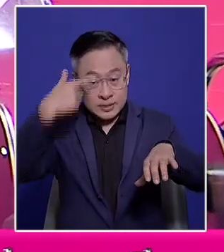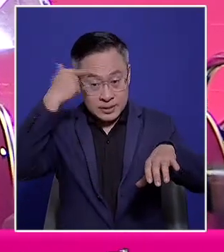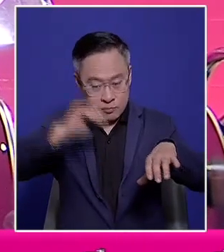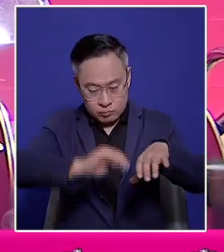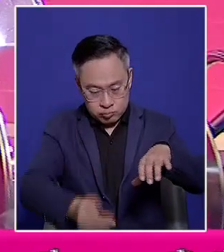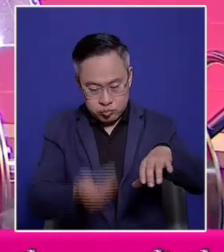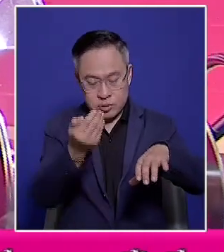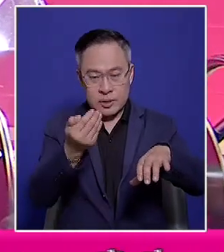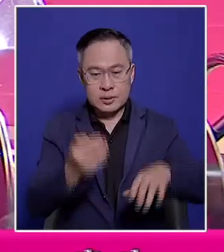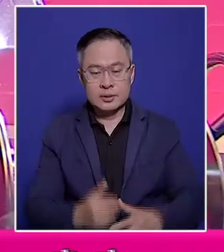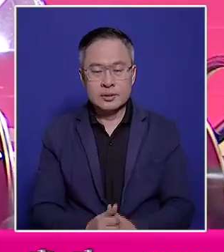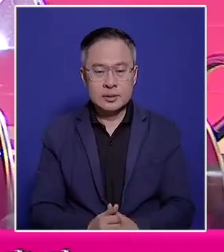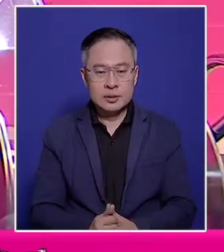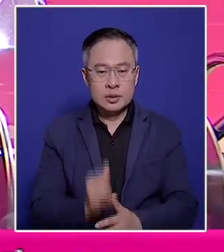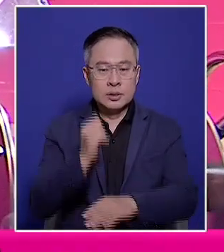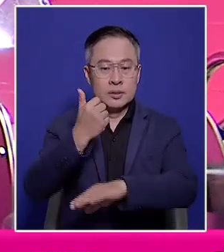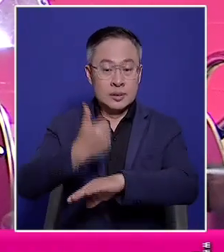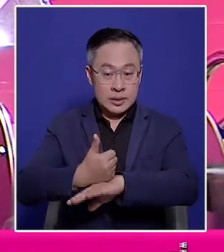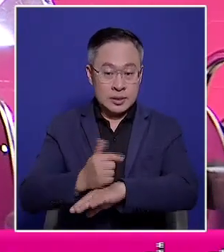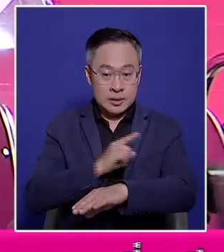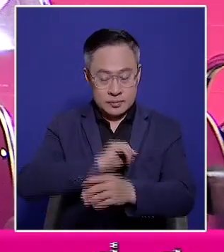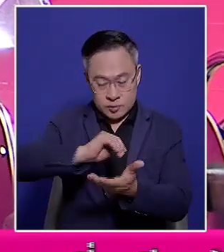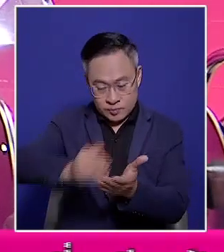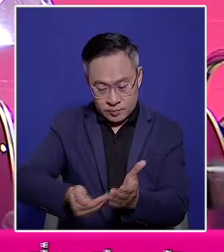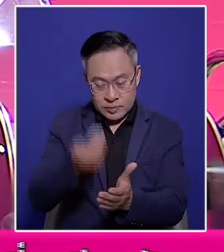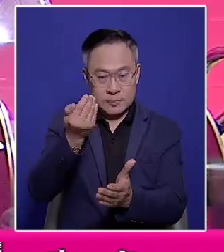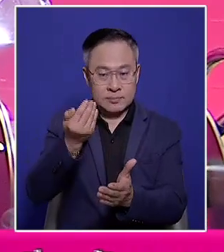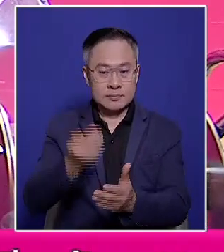รประธานกรรมการสุ่มตักลูกบอล